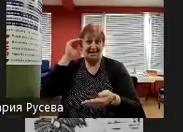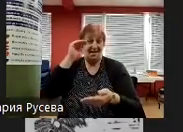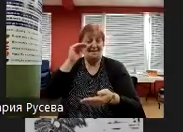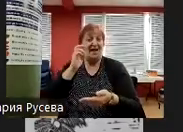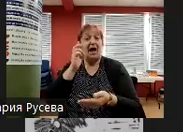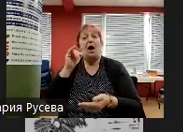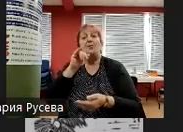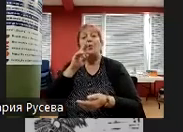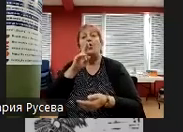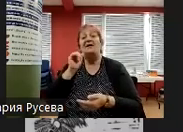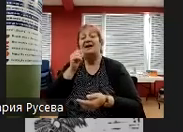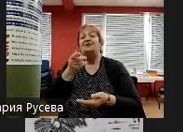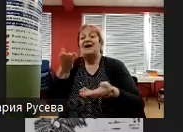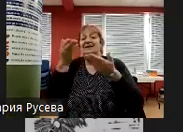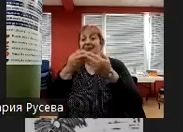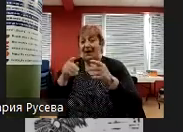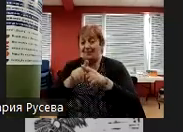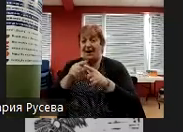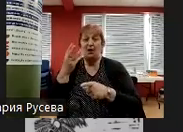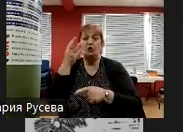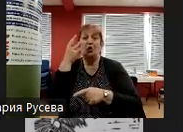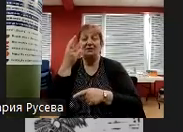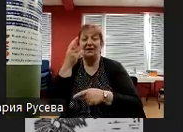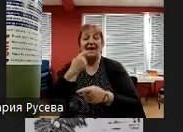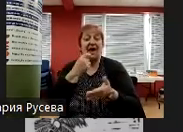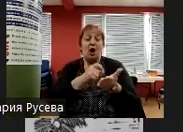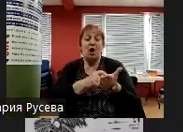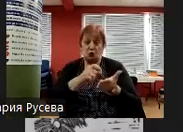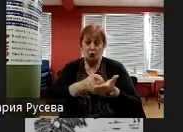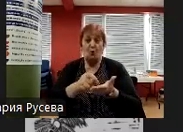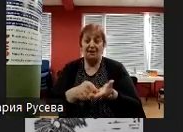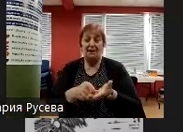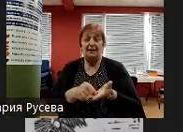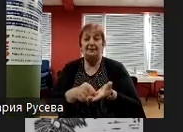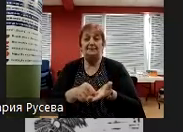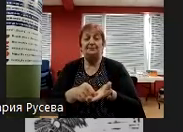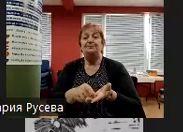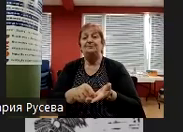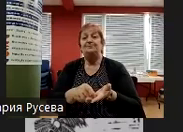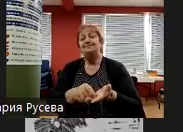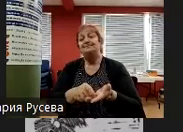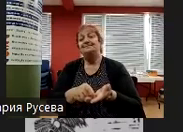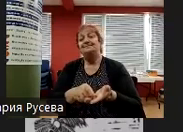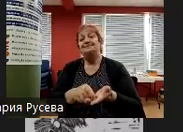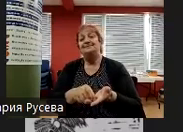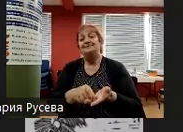се възприема като три думи и